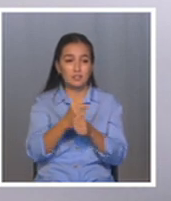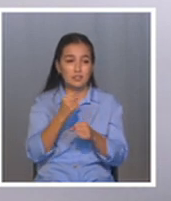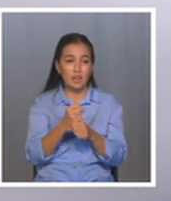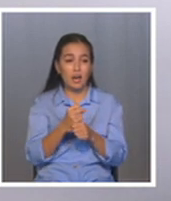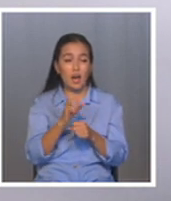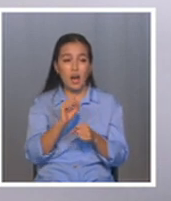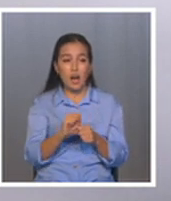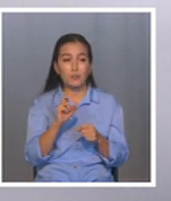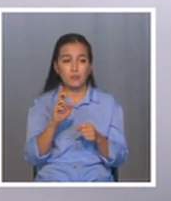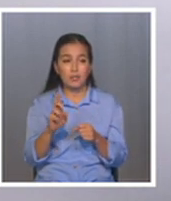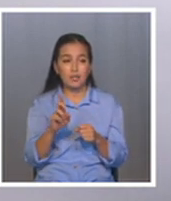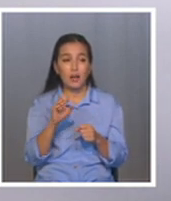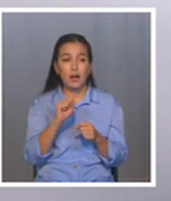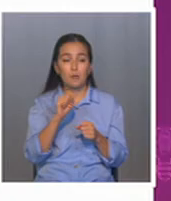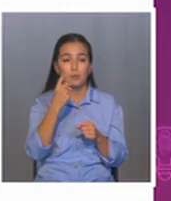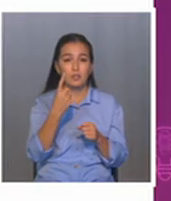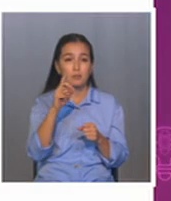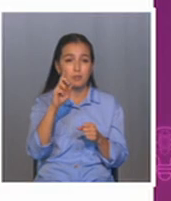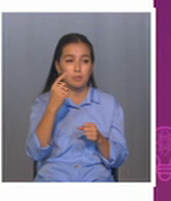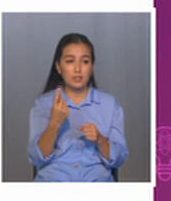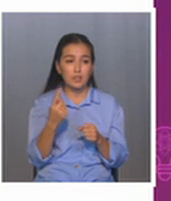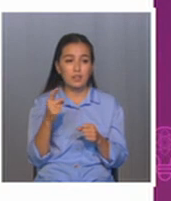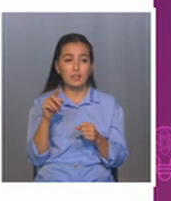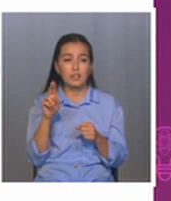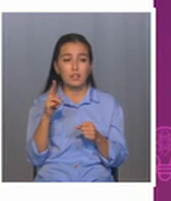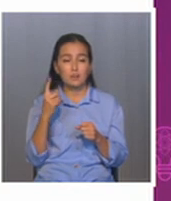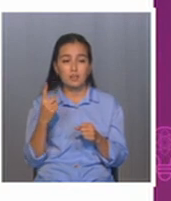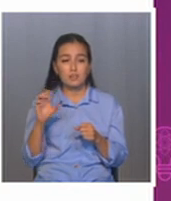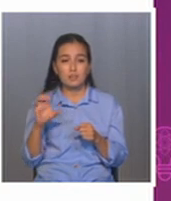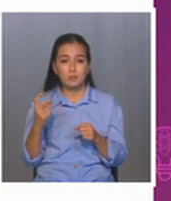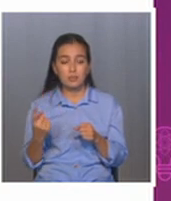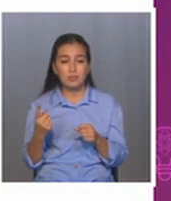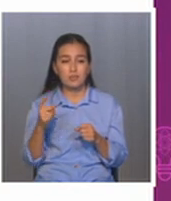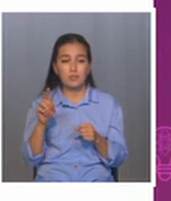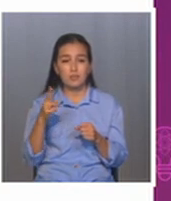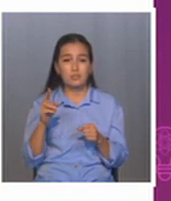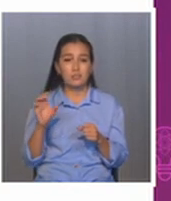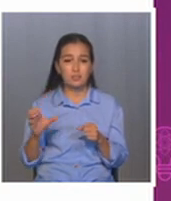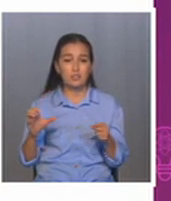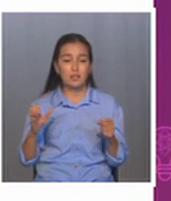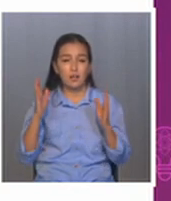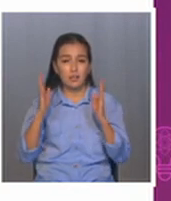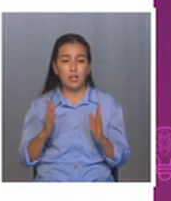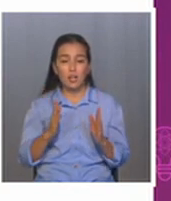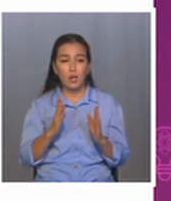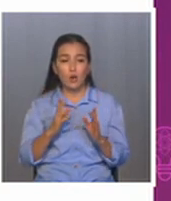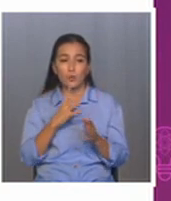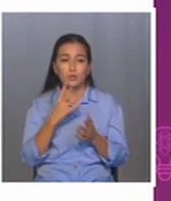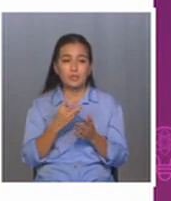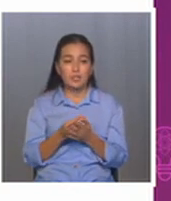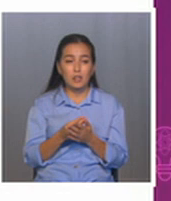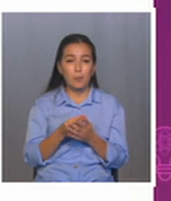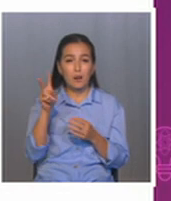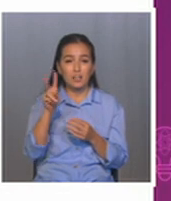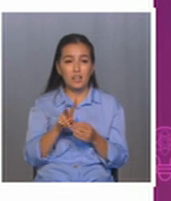Б, А, Бір, Б, Бір, Дыбыр, сыбыр, және ды, цы қырлары өзара параллель және